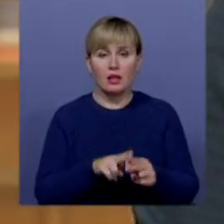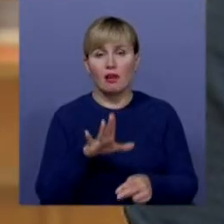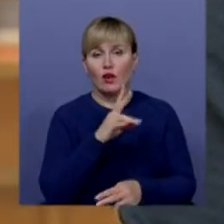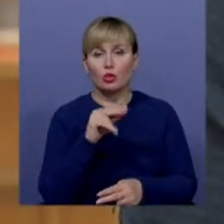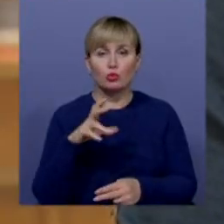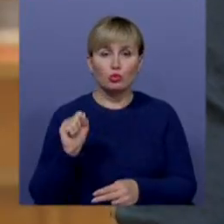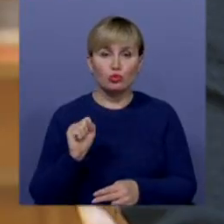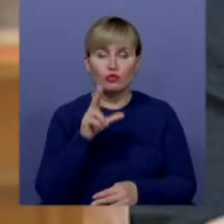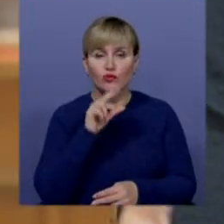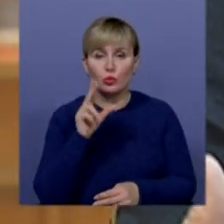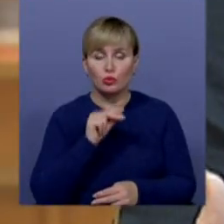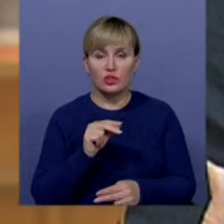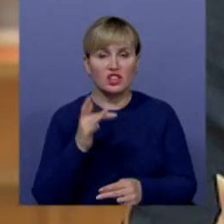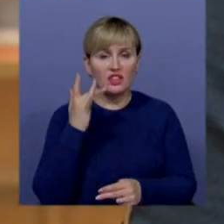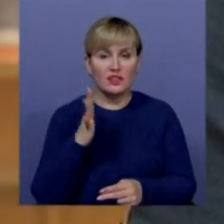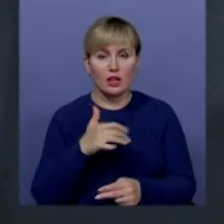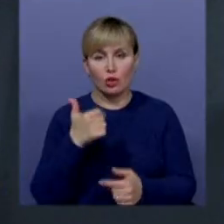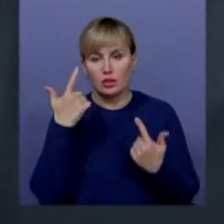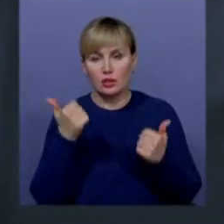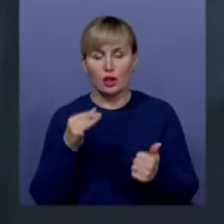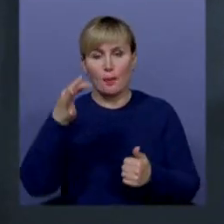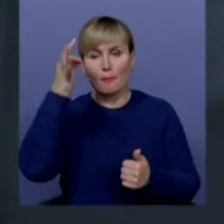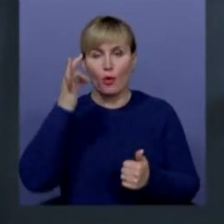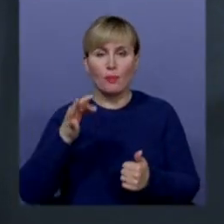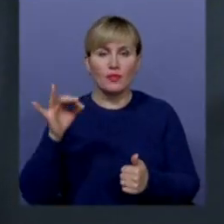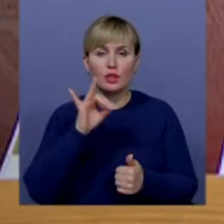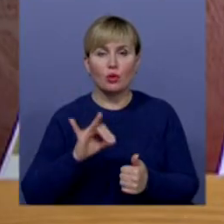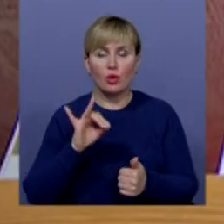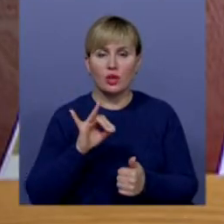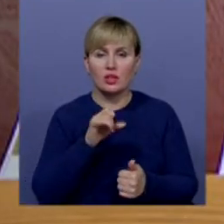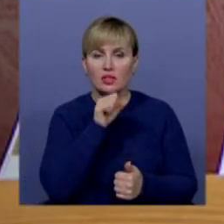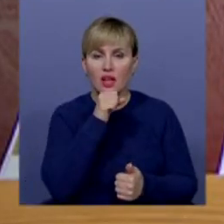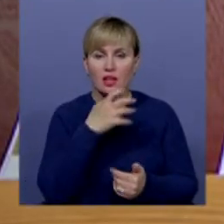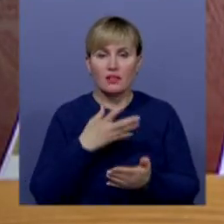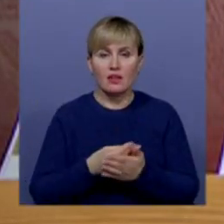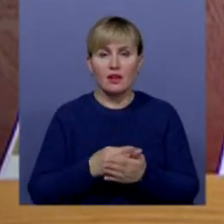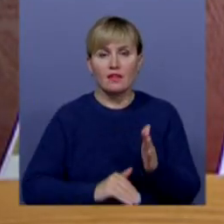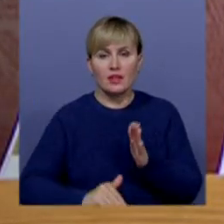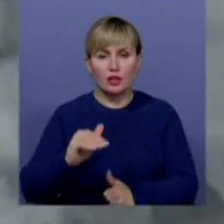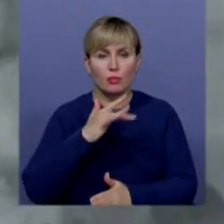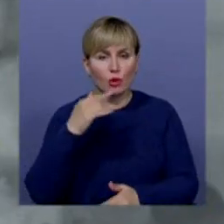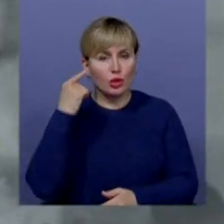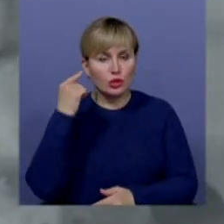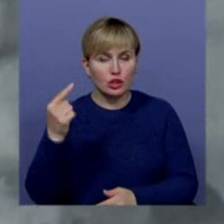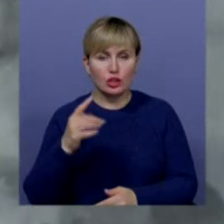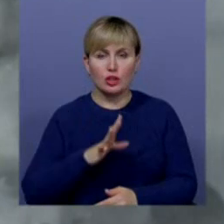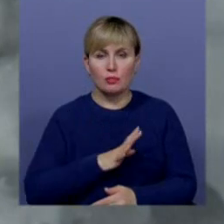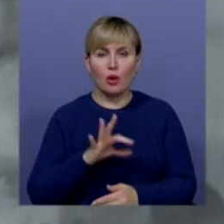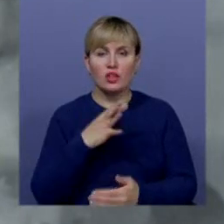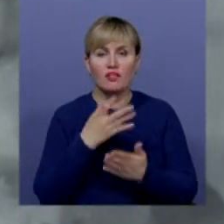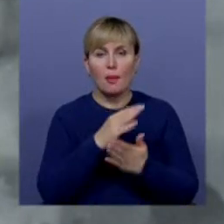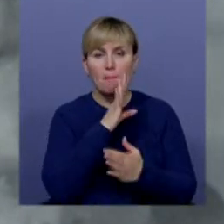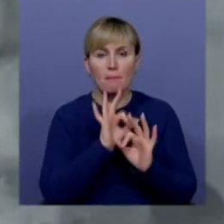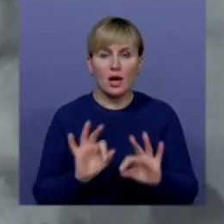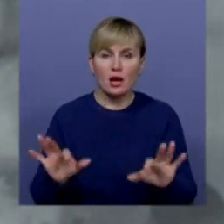Союза Ивана Панфилова, не всегда так хорошо знала и помнила подвиги своего деда. Говорит, что в детстве много слышала про именитого предка только от своей